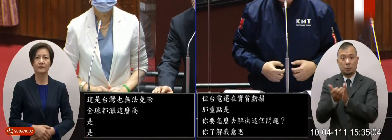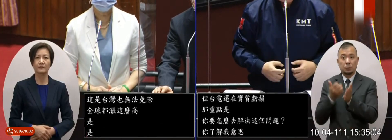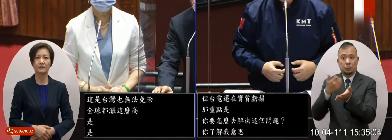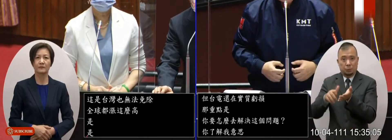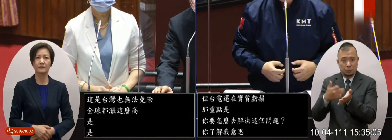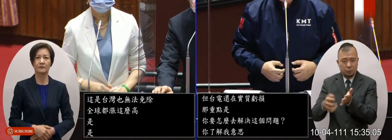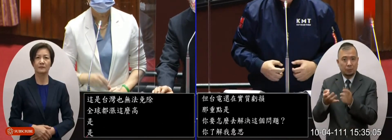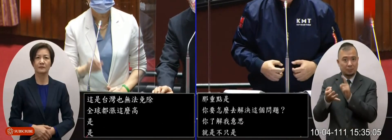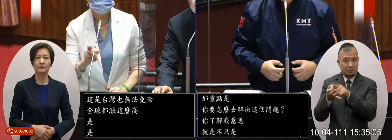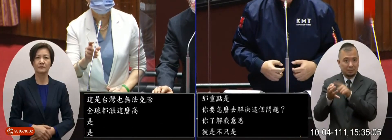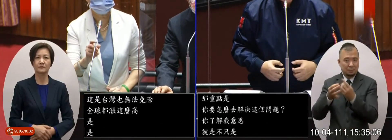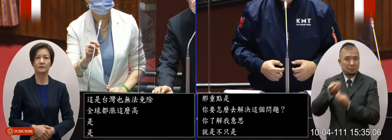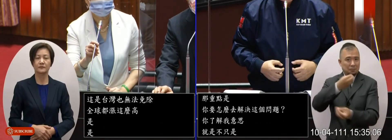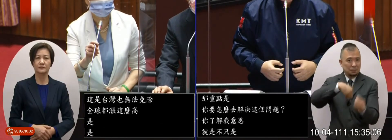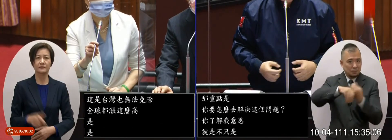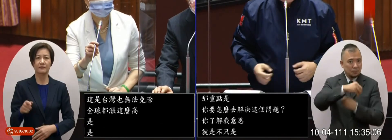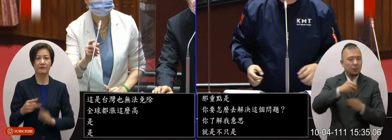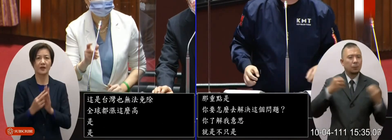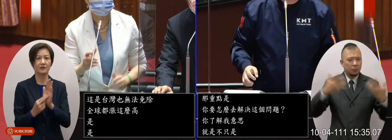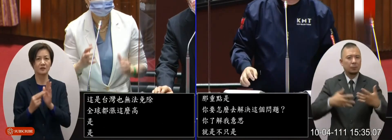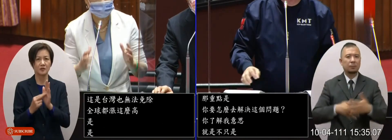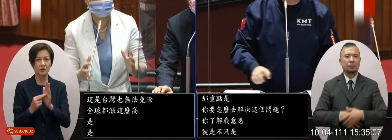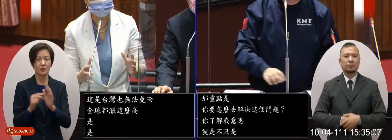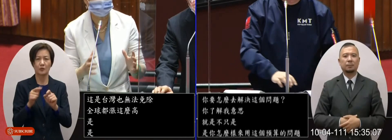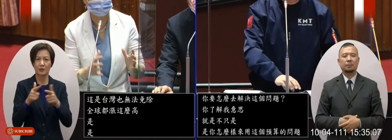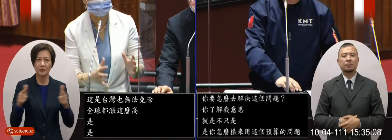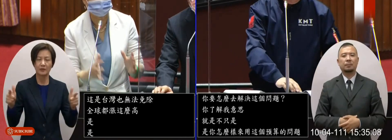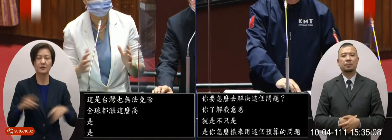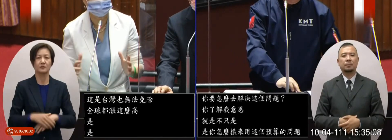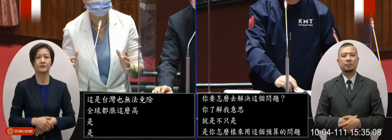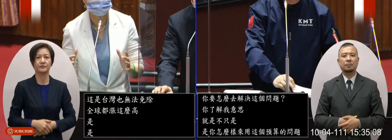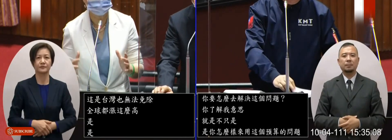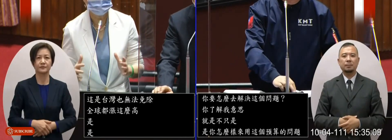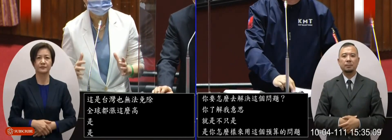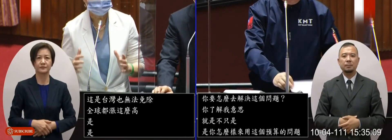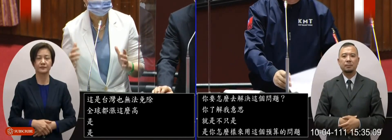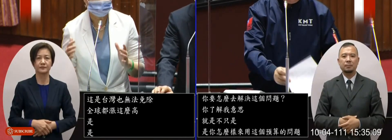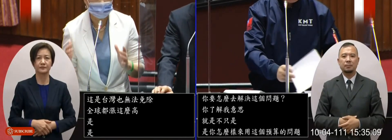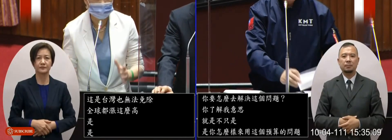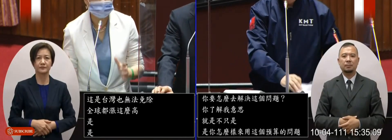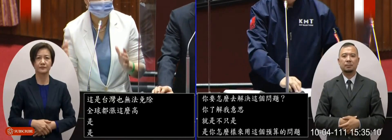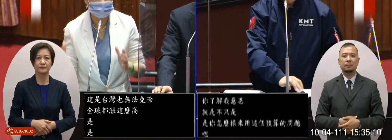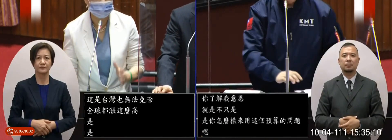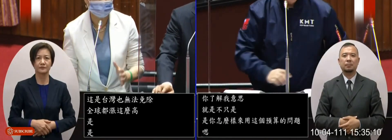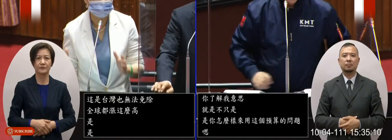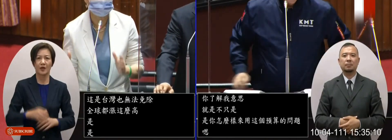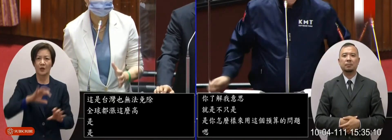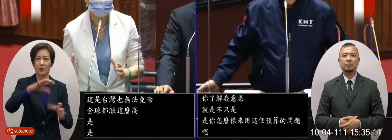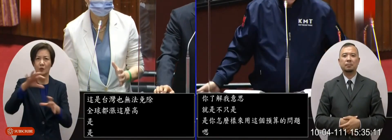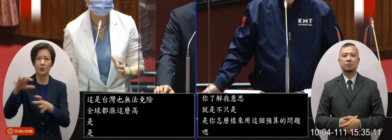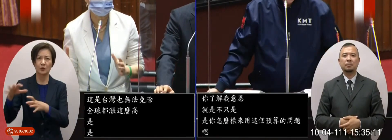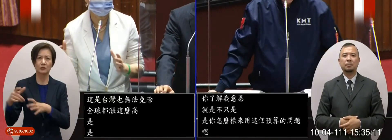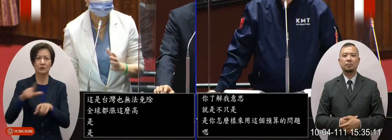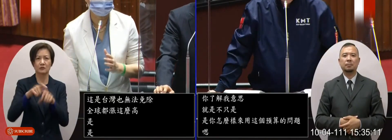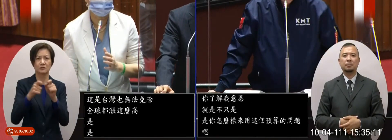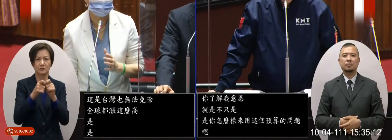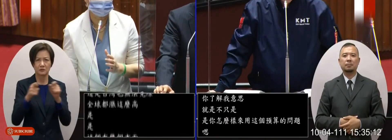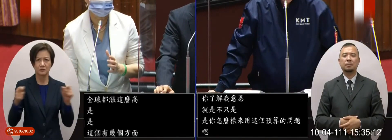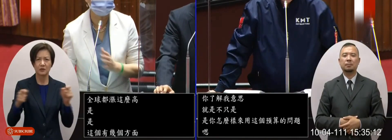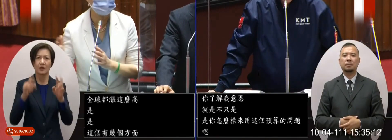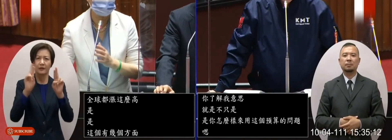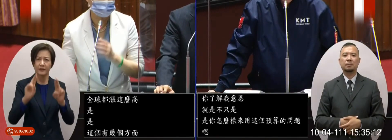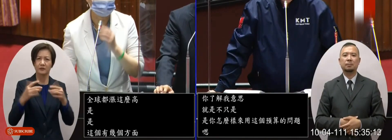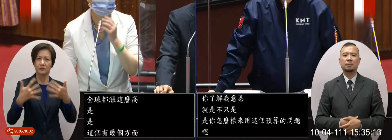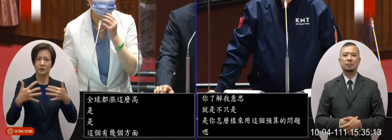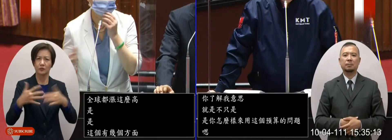嘛。 这个有几个方面，确实对这样的一个国际的长期的能源的这样的这